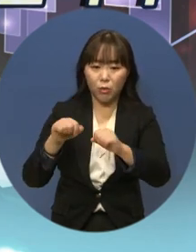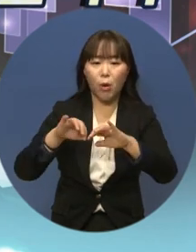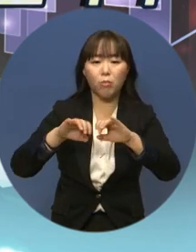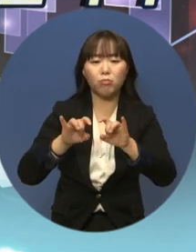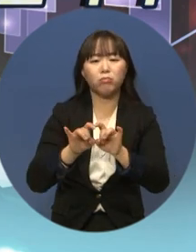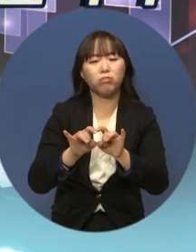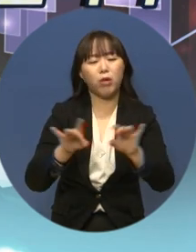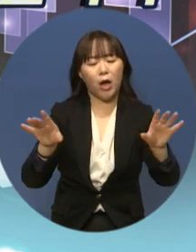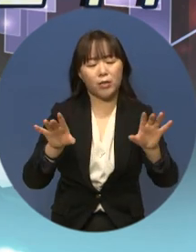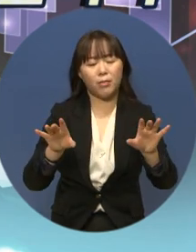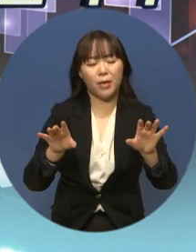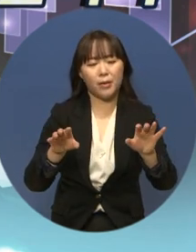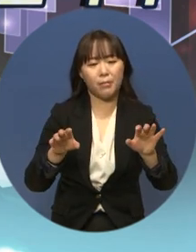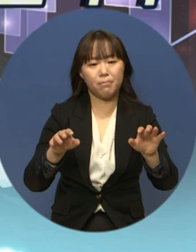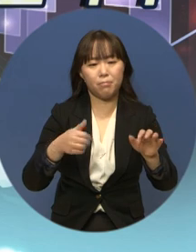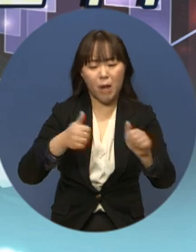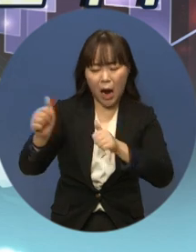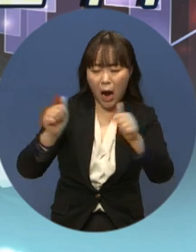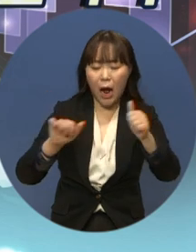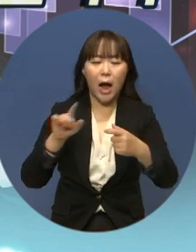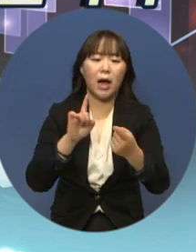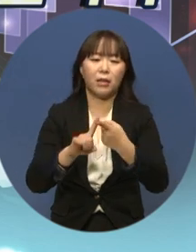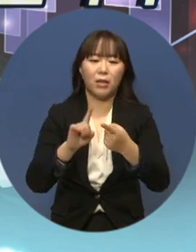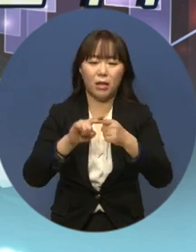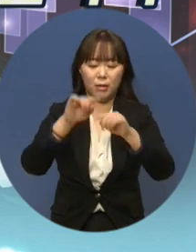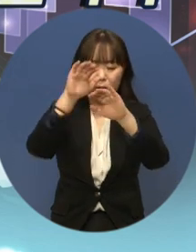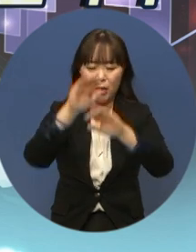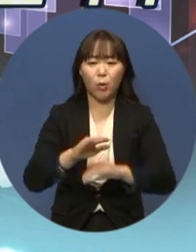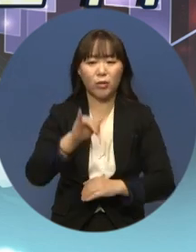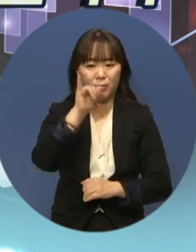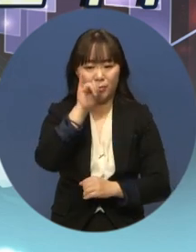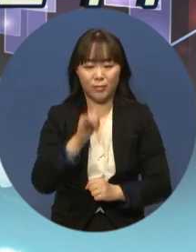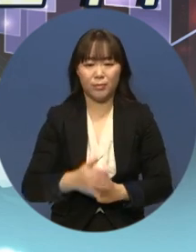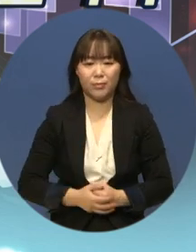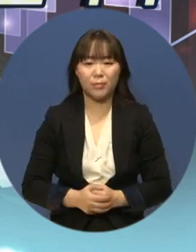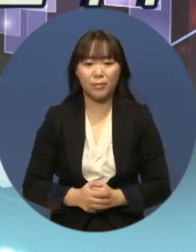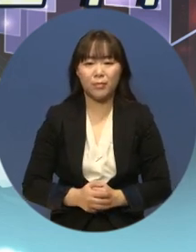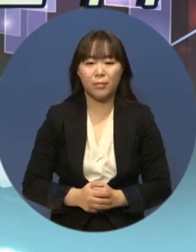임시거주시설로 분산 조치하도록 하는 내용이